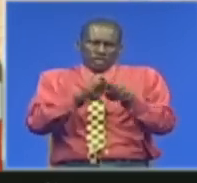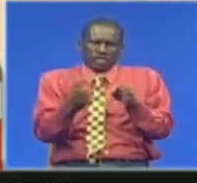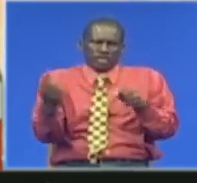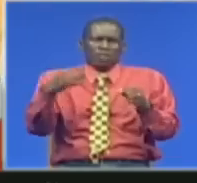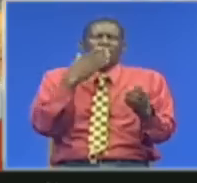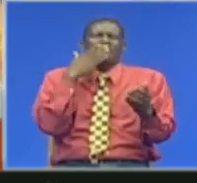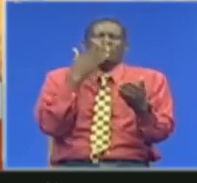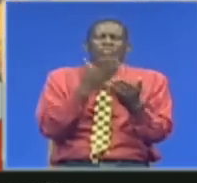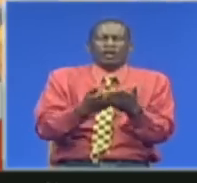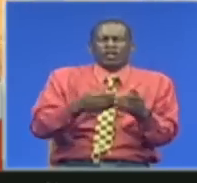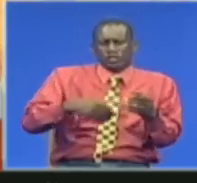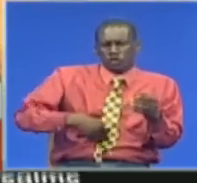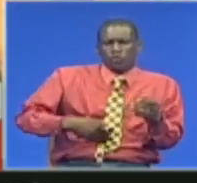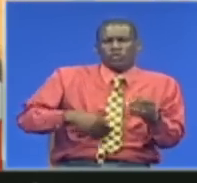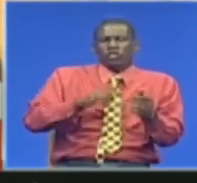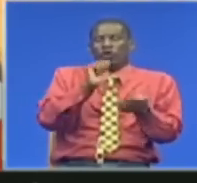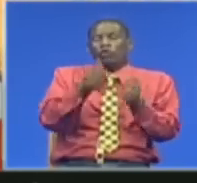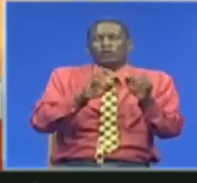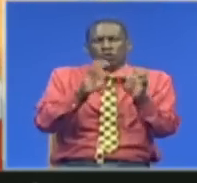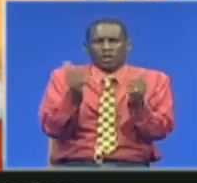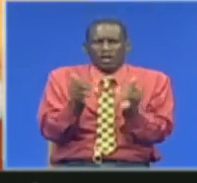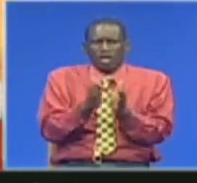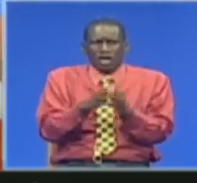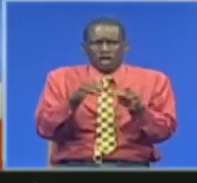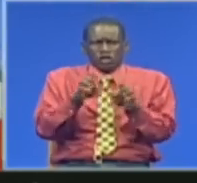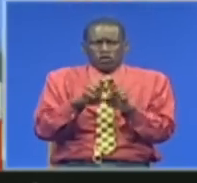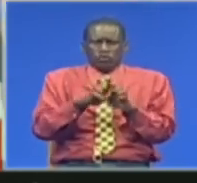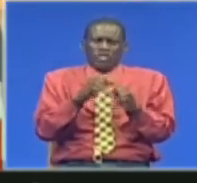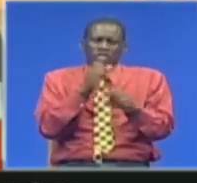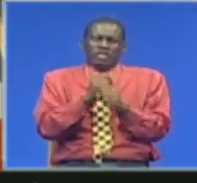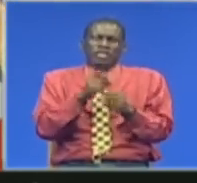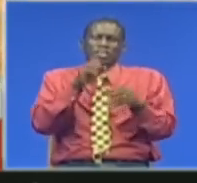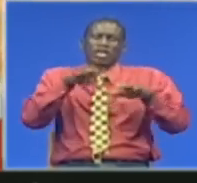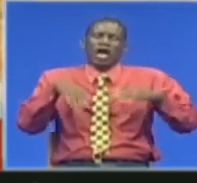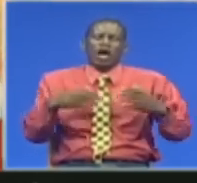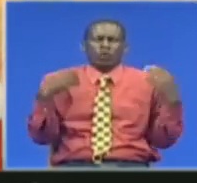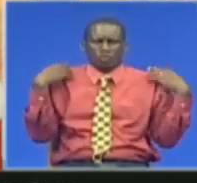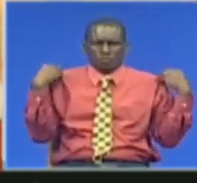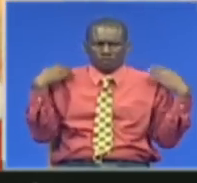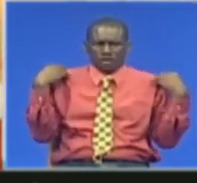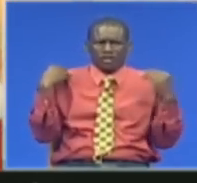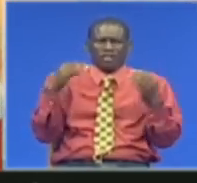vile wameweza kucheza vyema na pia waliweza kucheza vile tumekuwa tukifanya mazoezi, na ndio kwa maana tumeweza kupata ushindi wa leo.